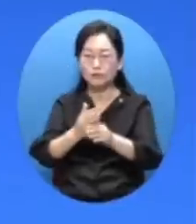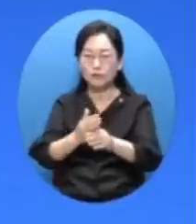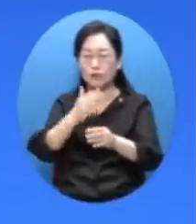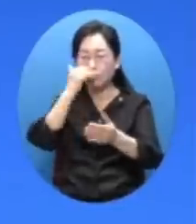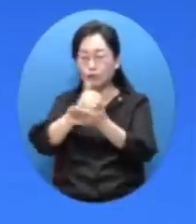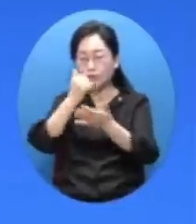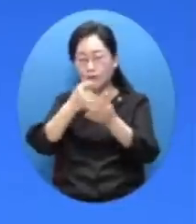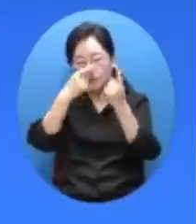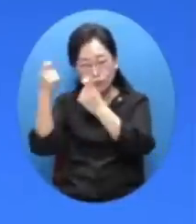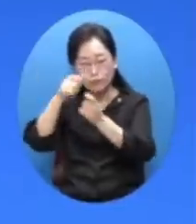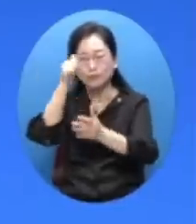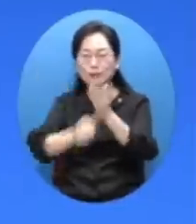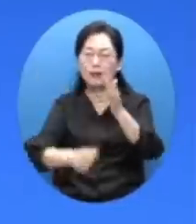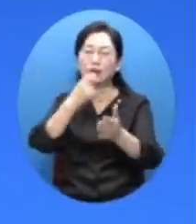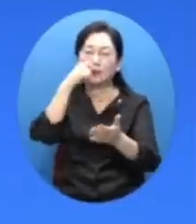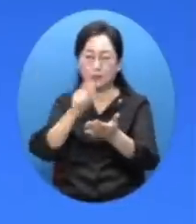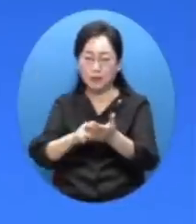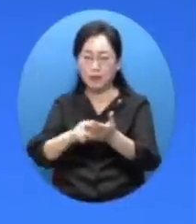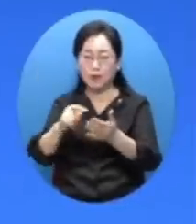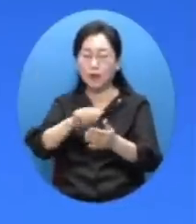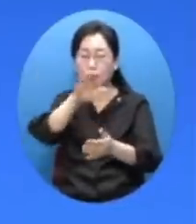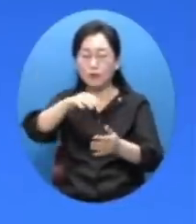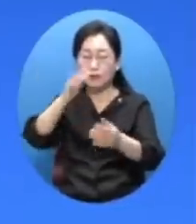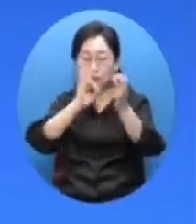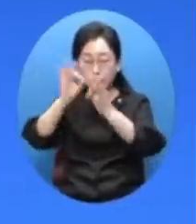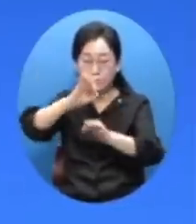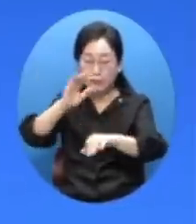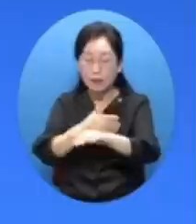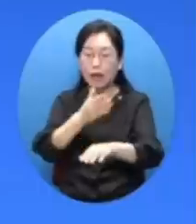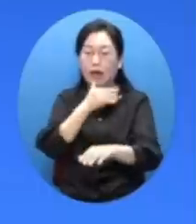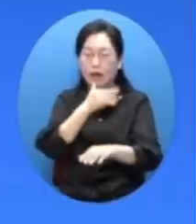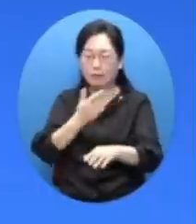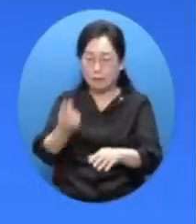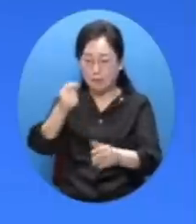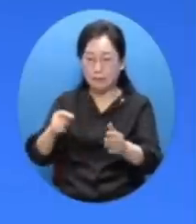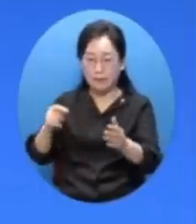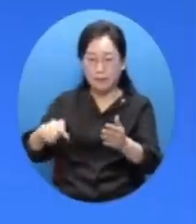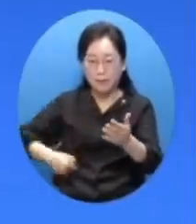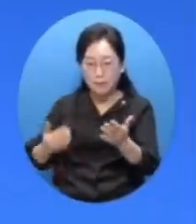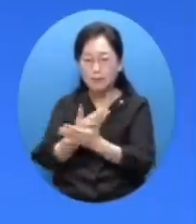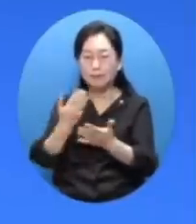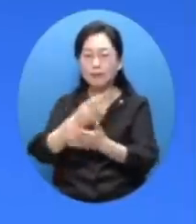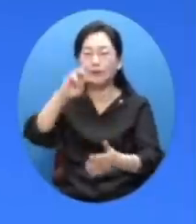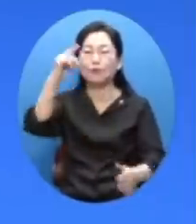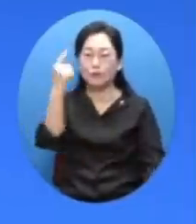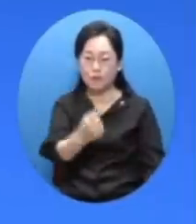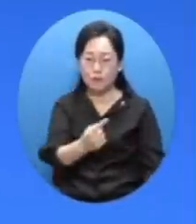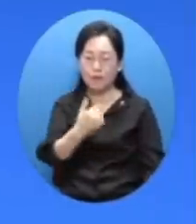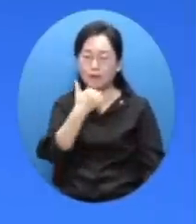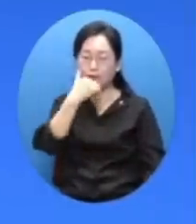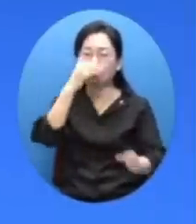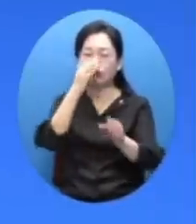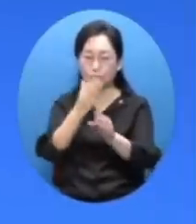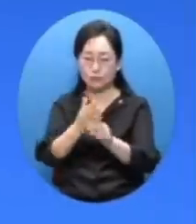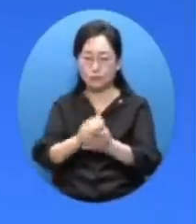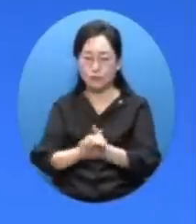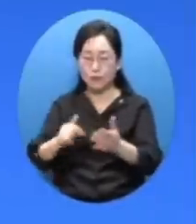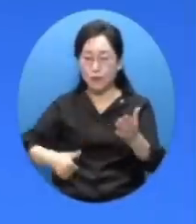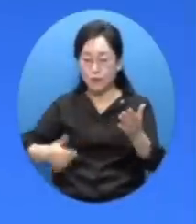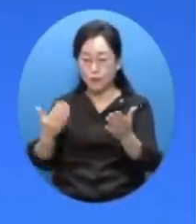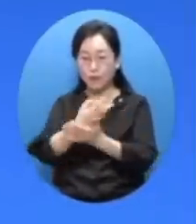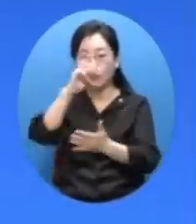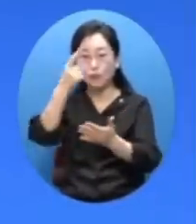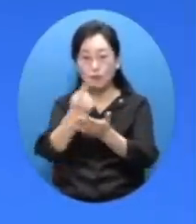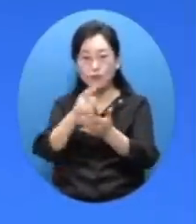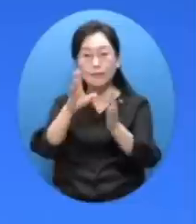우리가 실수하고 잘못해서 죄를 지으면 얼른 회개하고 주님께 돌아오기만을 기다리고 계신 것입니다. 회개하고 돌아올 때